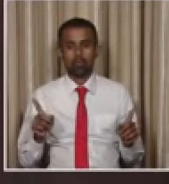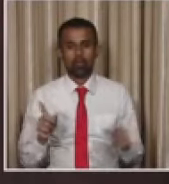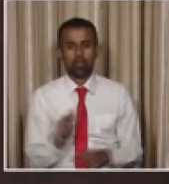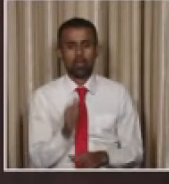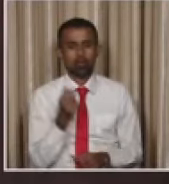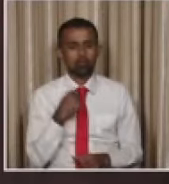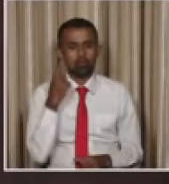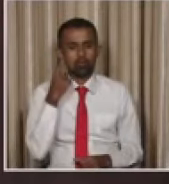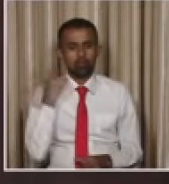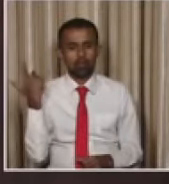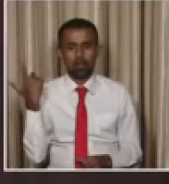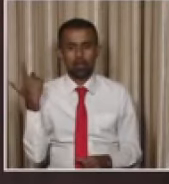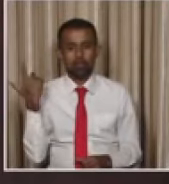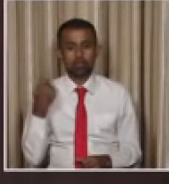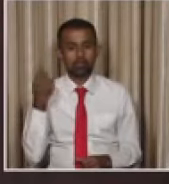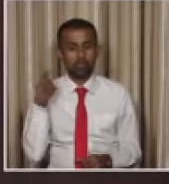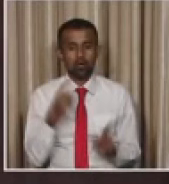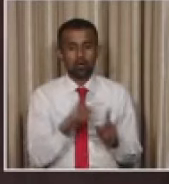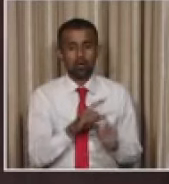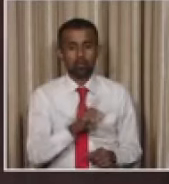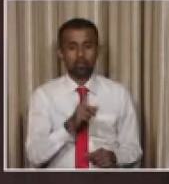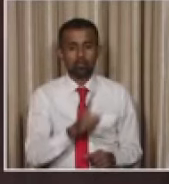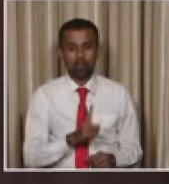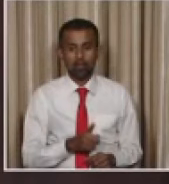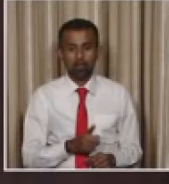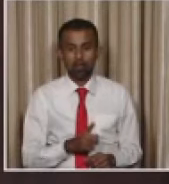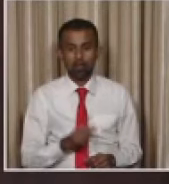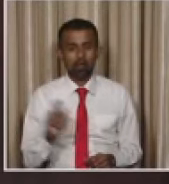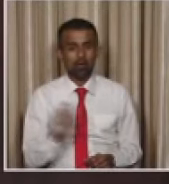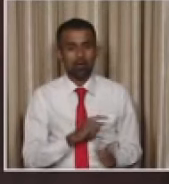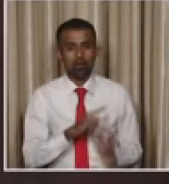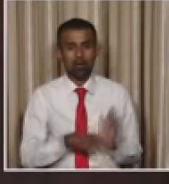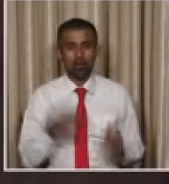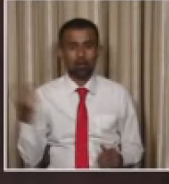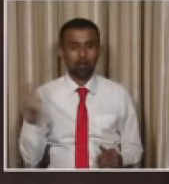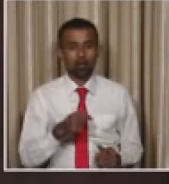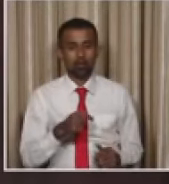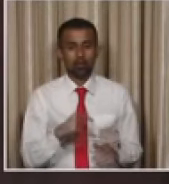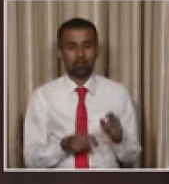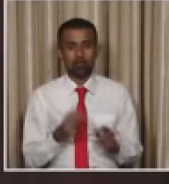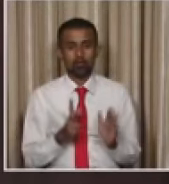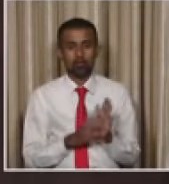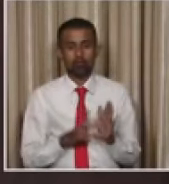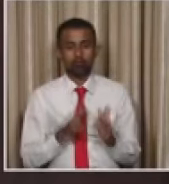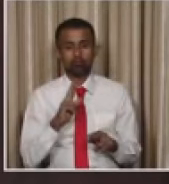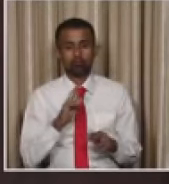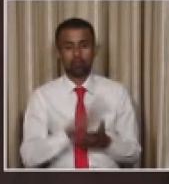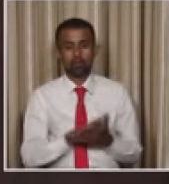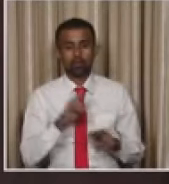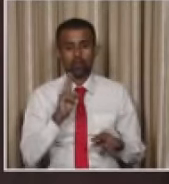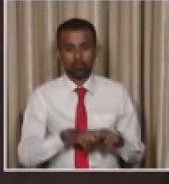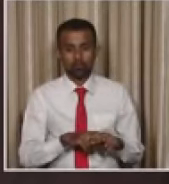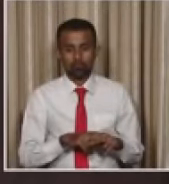ni kian. Dan iye dolar dahaya gana gana, arah langkau ni na. I think VHF is a man than